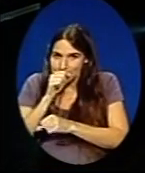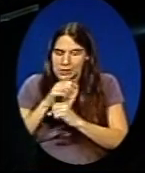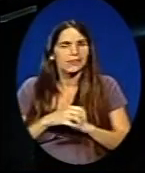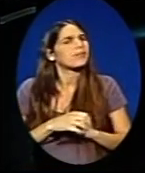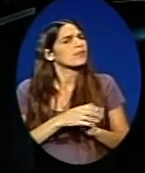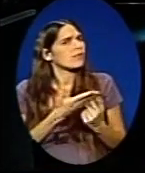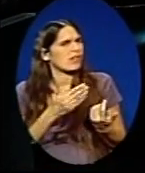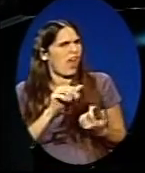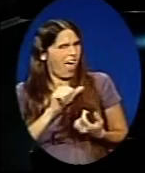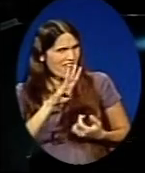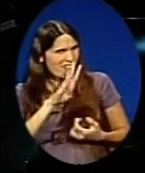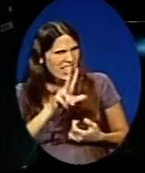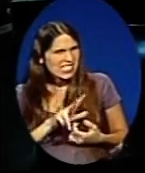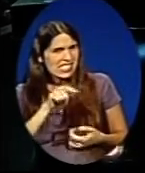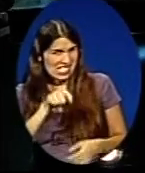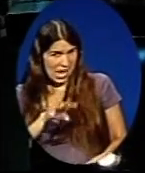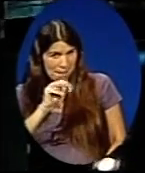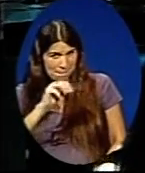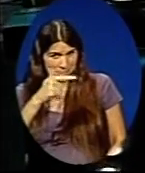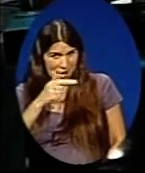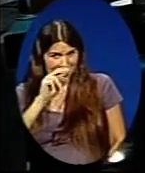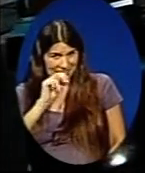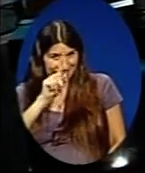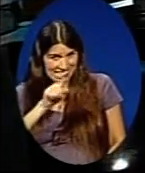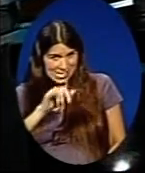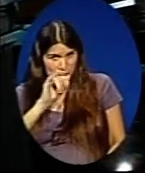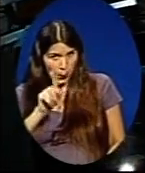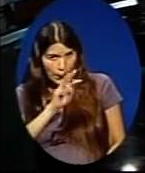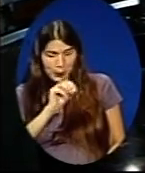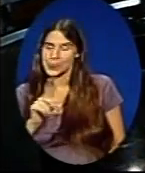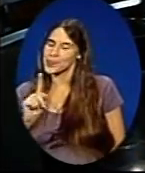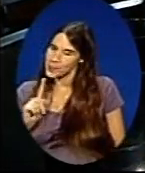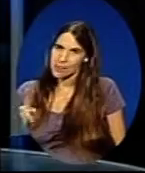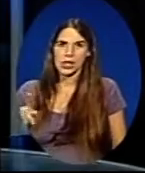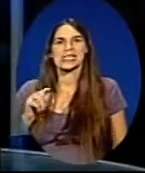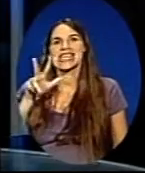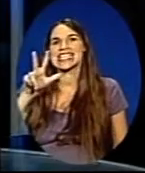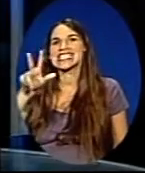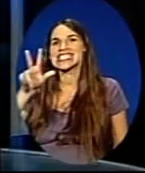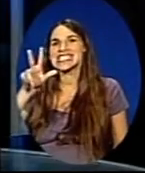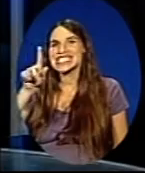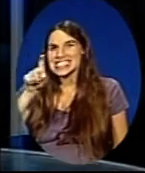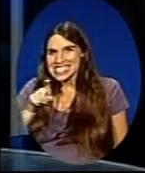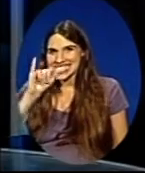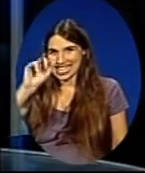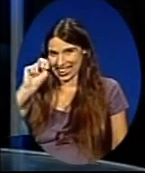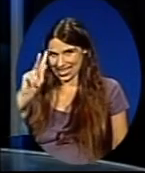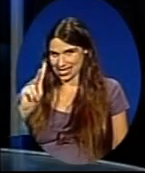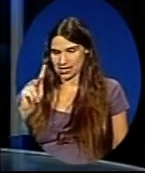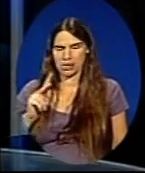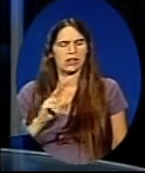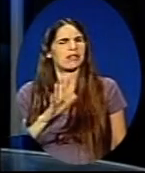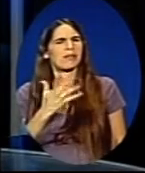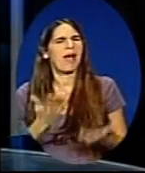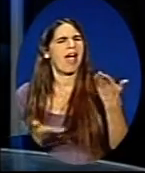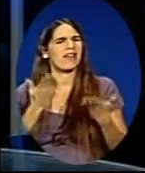אבץ זה אבץ, זה באנגלית זינק. זינק. זינק, אוקיי. ומגנזיום זה מגנזיום. אגב, מה ההבדל בין האבץ והישועות